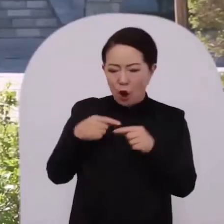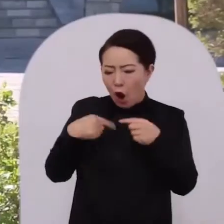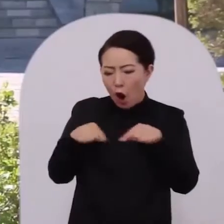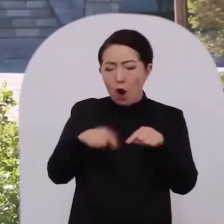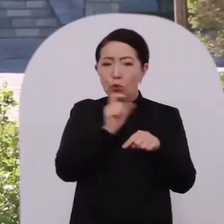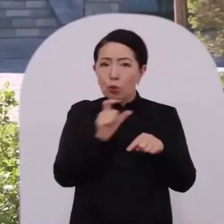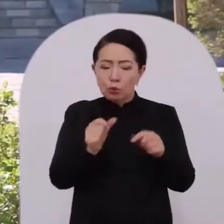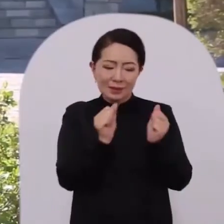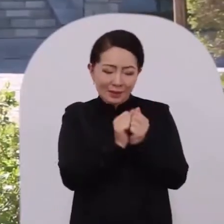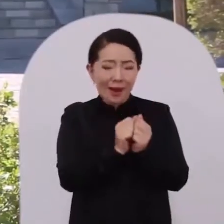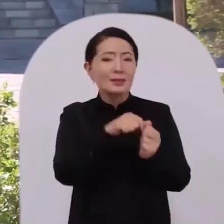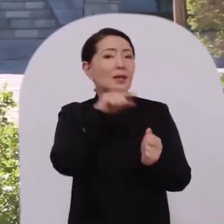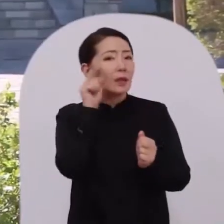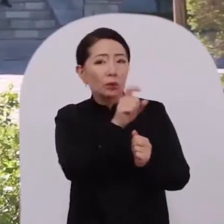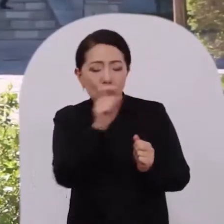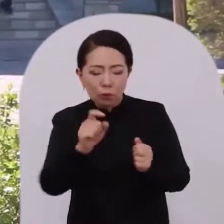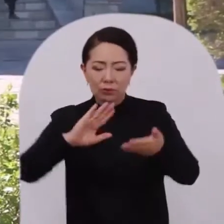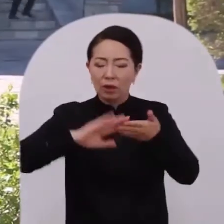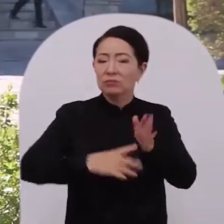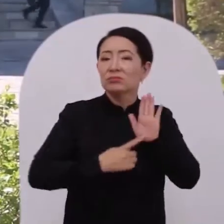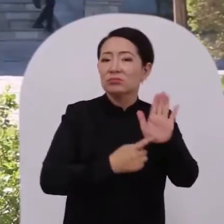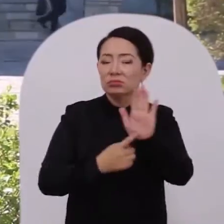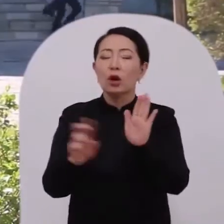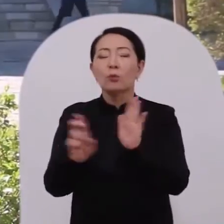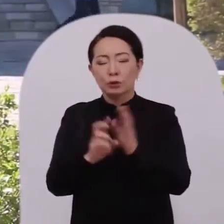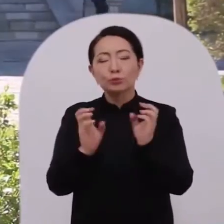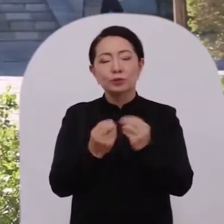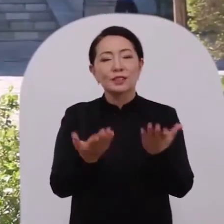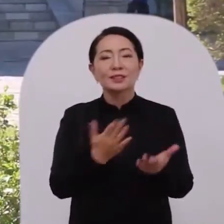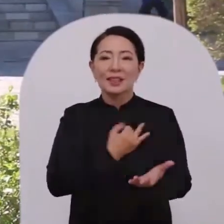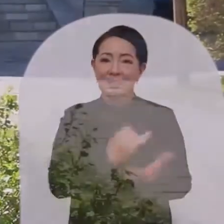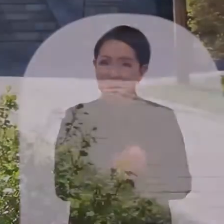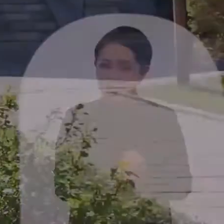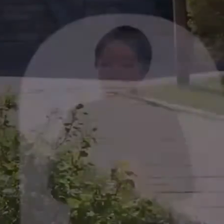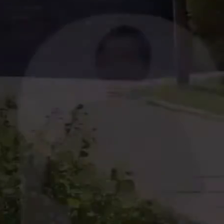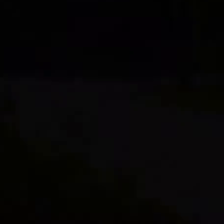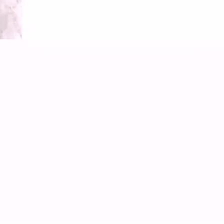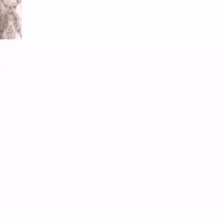ойр дотны хүмүүс, найз нөхдөд ч юм уу залуучуудад бас таниулах тэр боломж нь бүрдэх байхаа гэж найдаж байгаа.